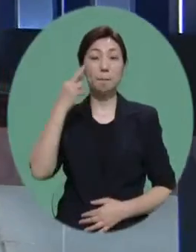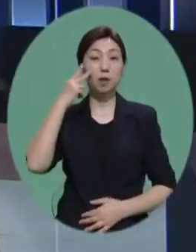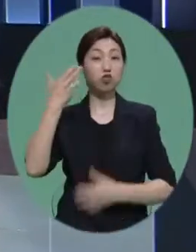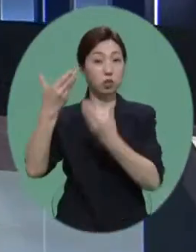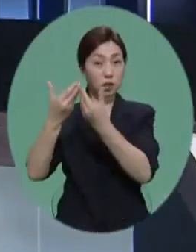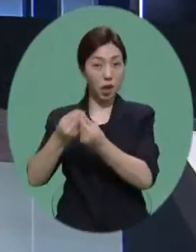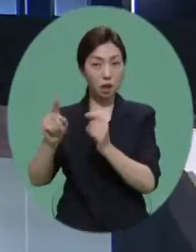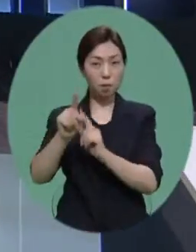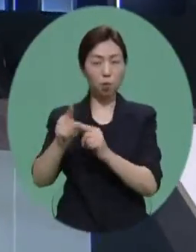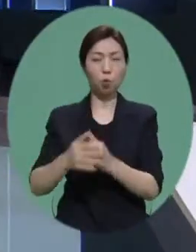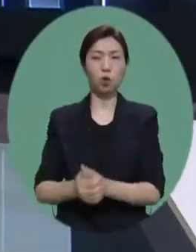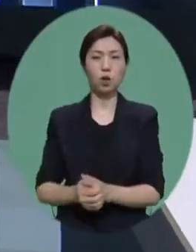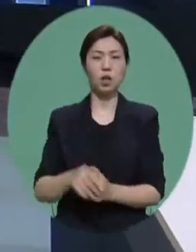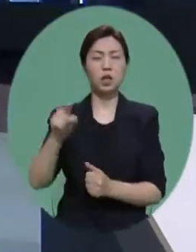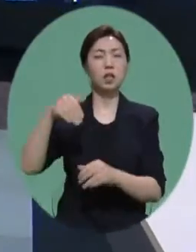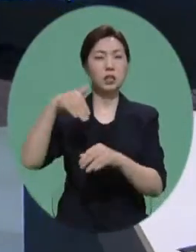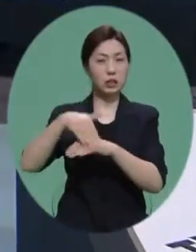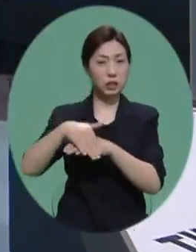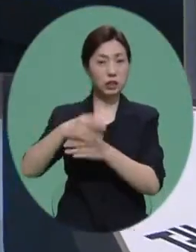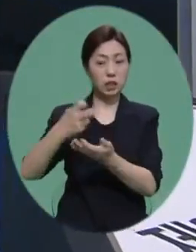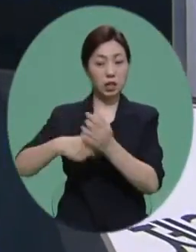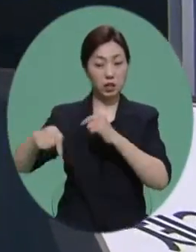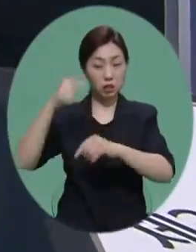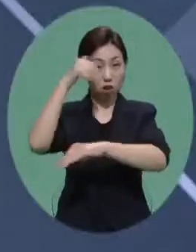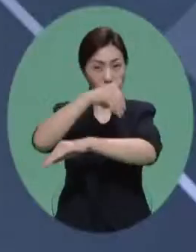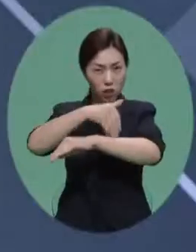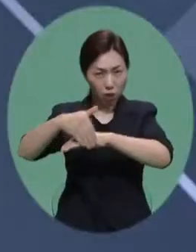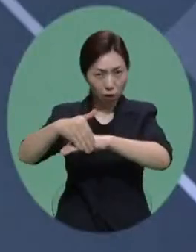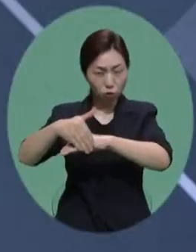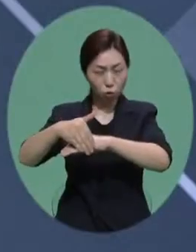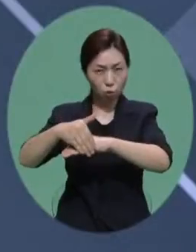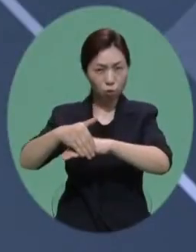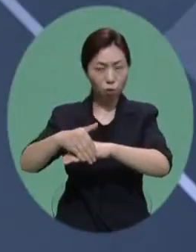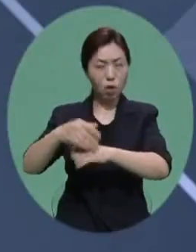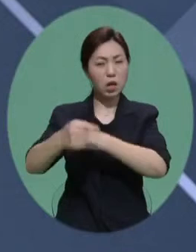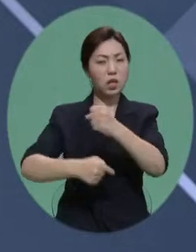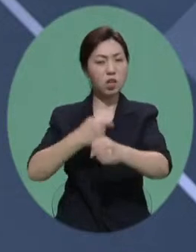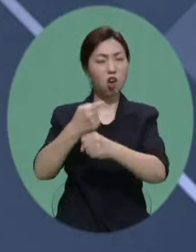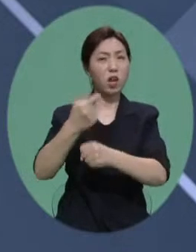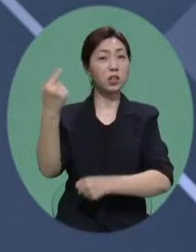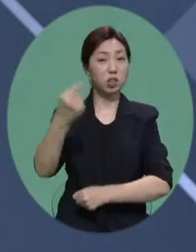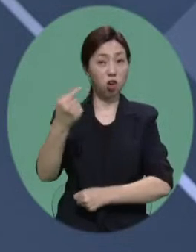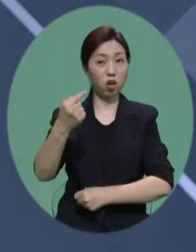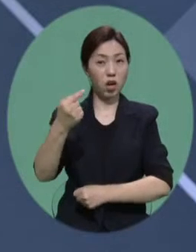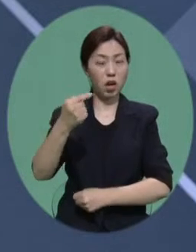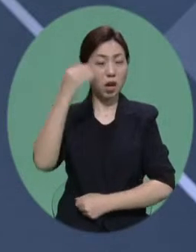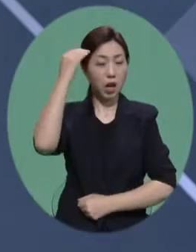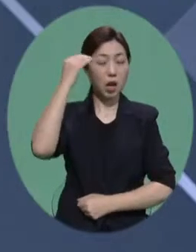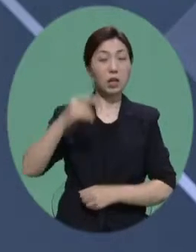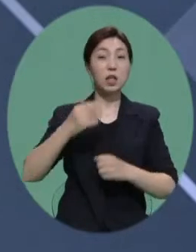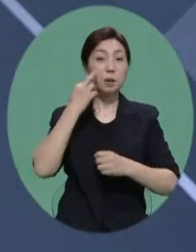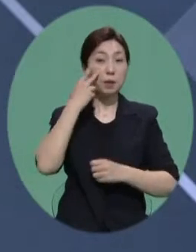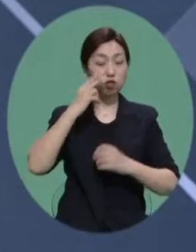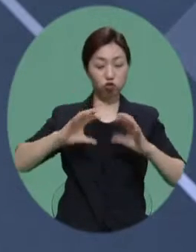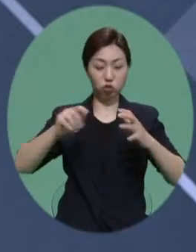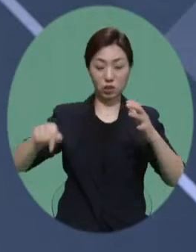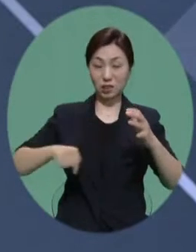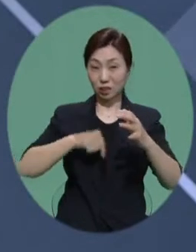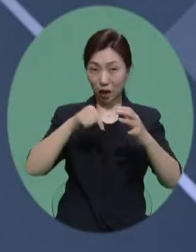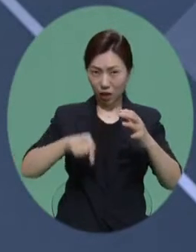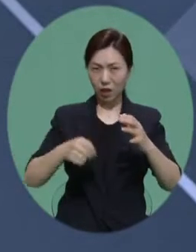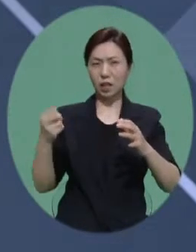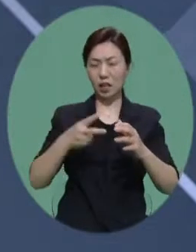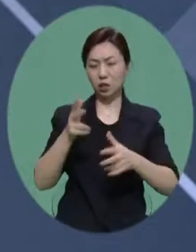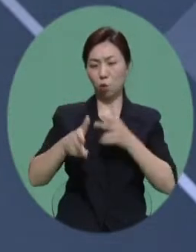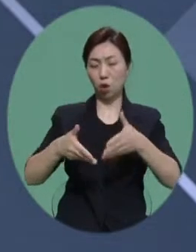일년에 거의 매년 1000개 정도 씩 미세 월인 기업들이 유치가 됐구요 일본 같은 경우는 거의